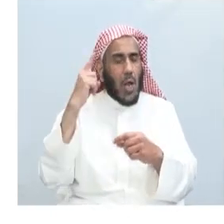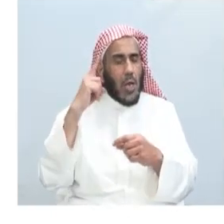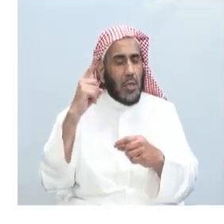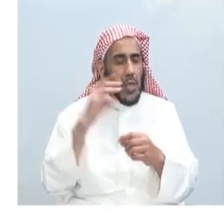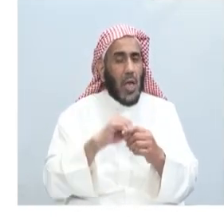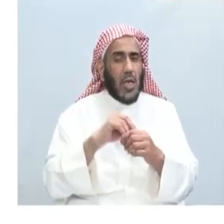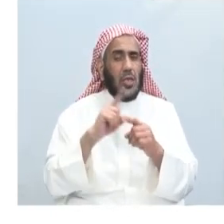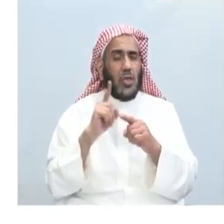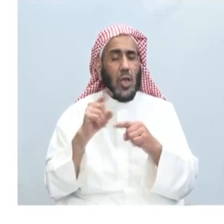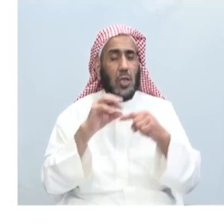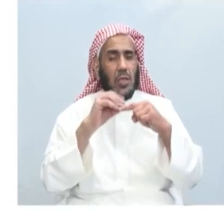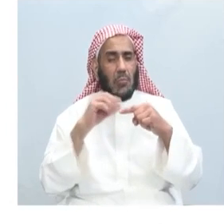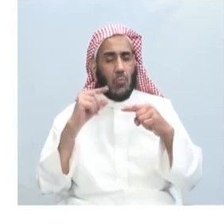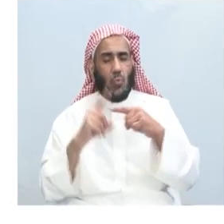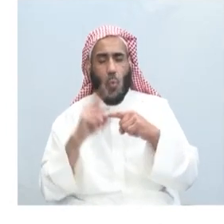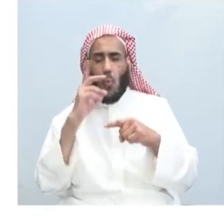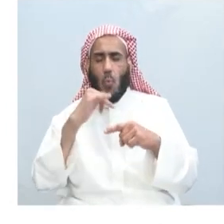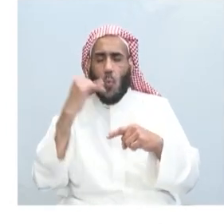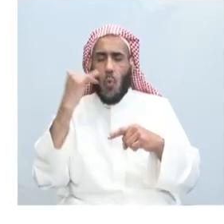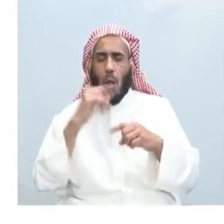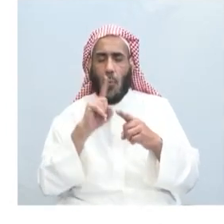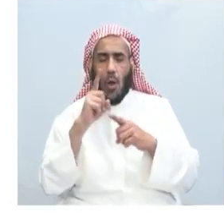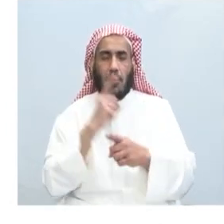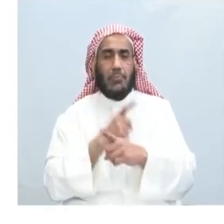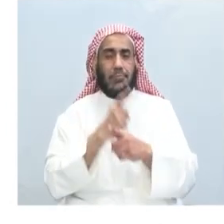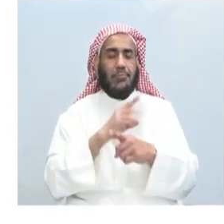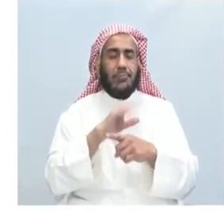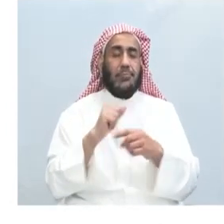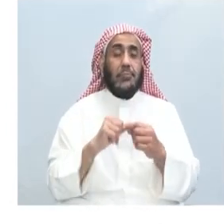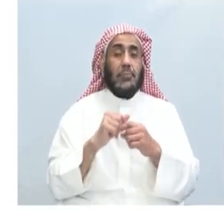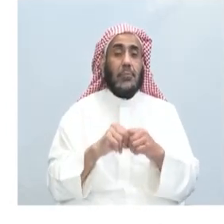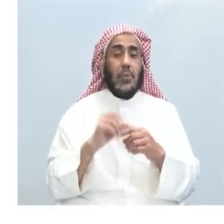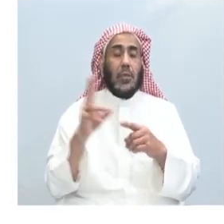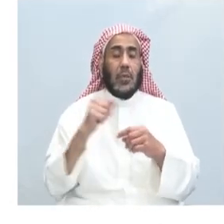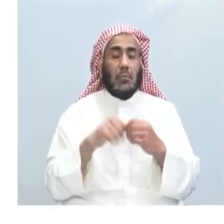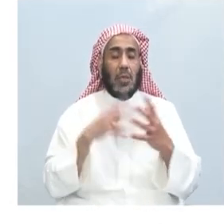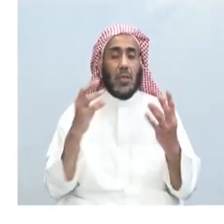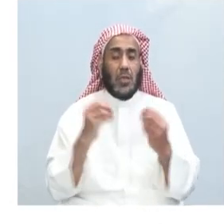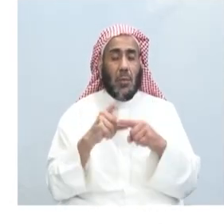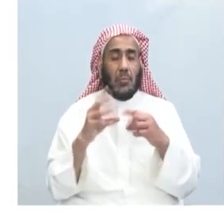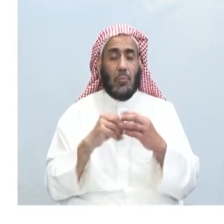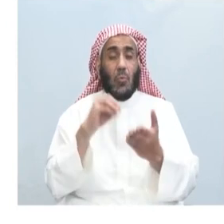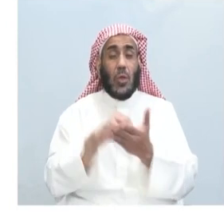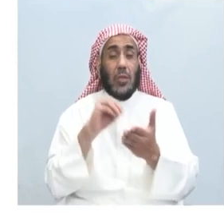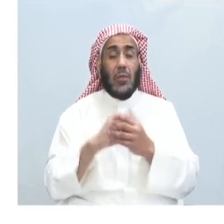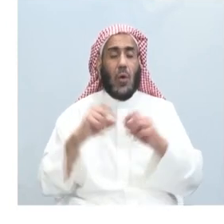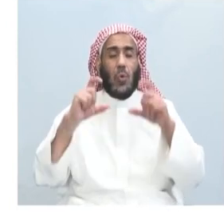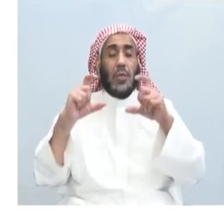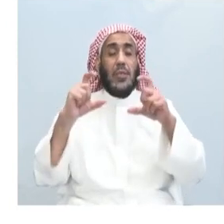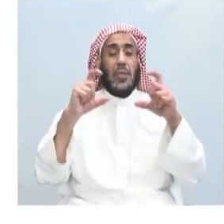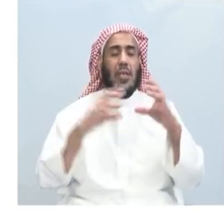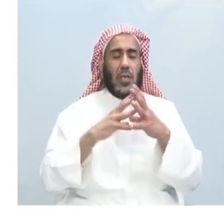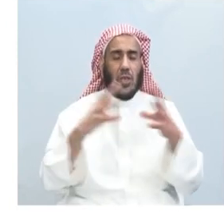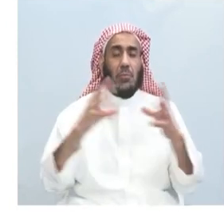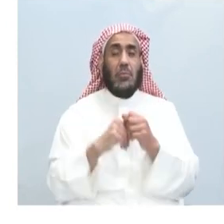الاشارات لابد ان ننتبه للاشارات سيعطيني الناتج بعد الجمع لاحظ هنا وضعت في اقواس لانه